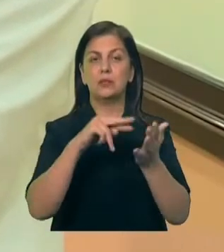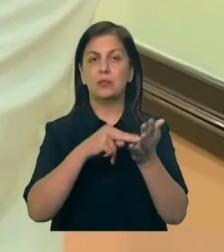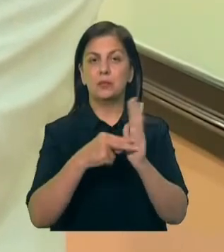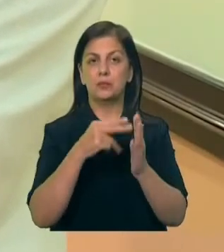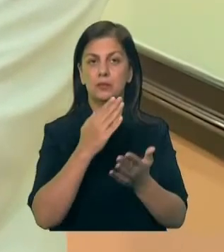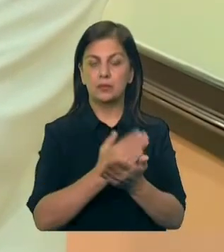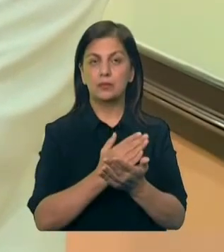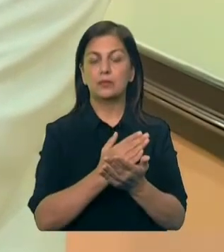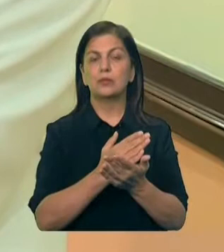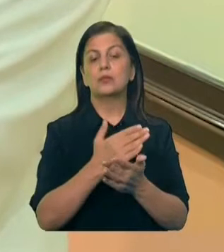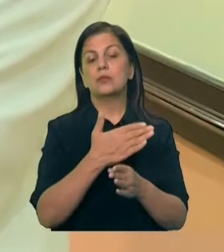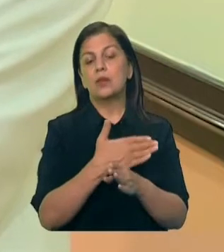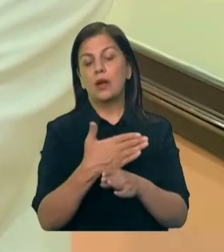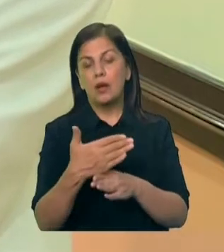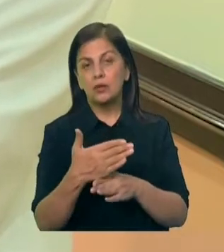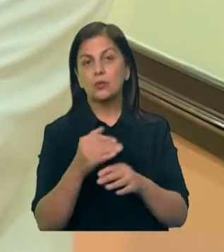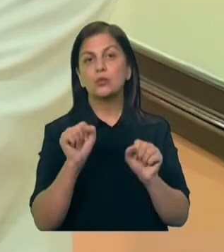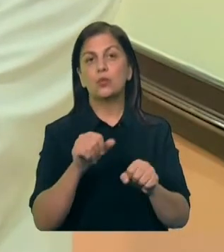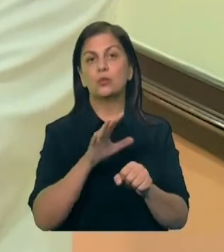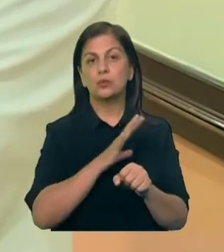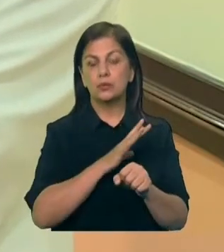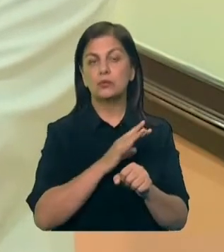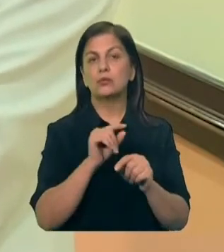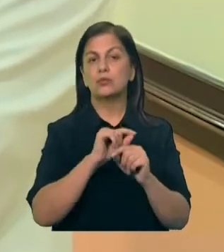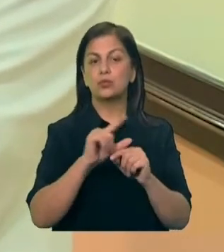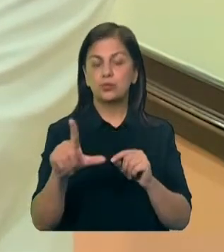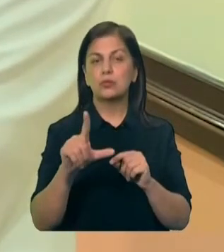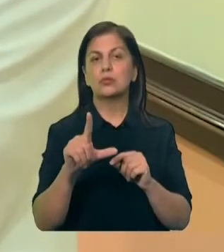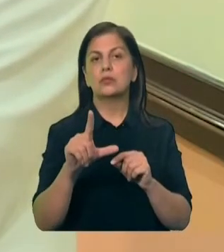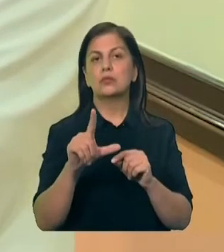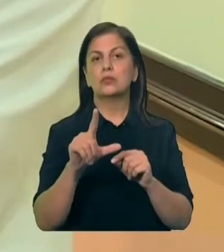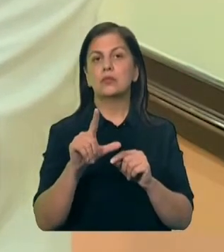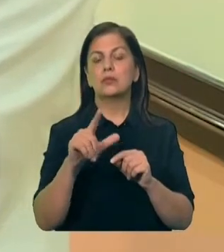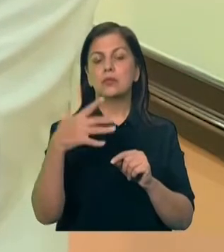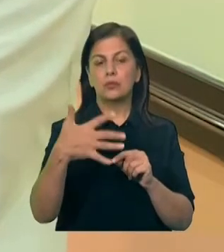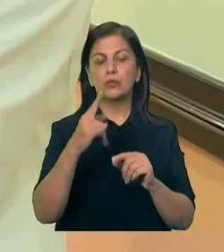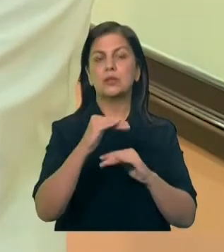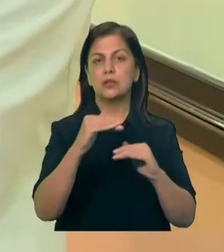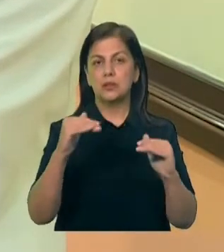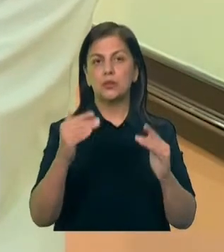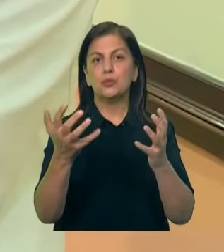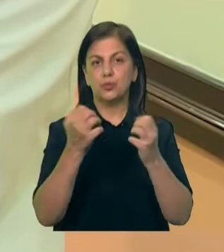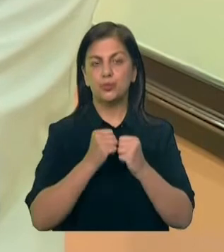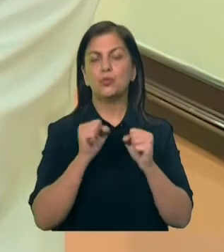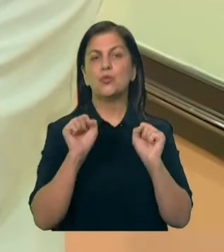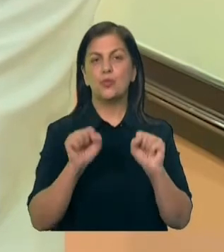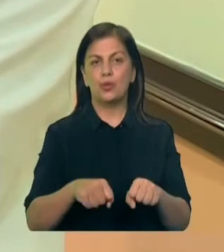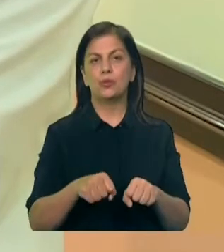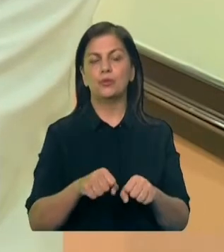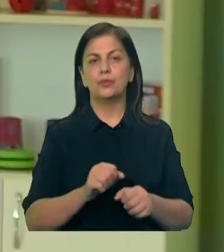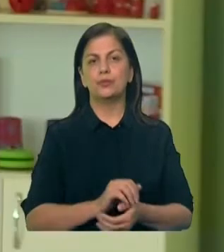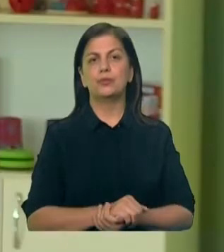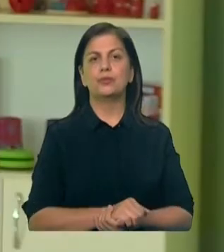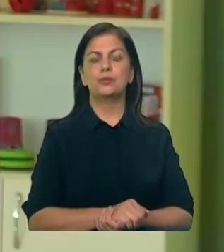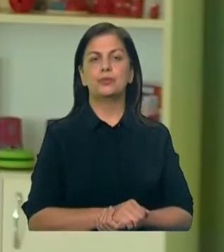tutmuşuq, amma sonradan artıq bunun növbəti dövrlər, periodlar müddətdə 50 nəfər uşağı qədər qaldırılmasını